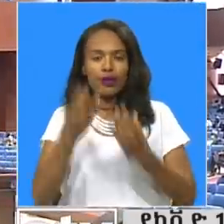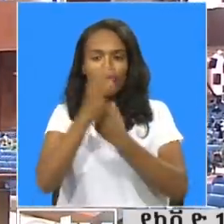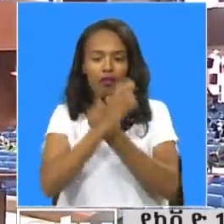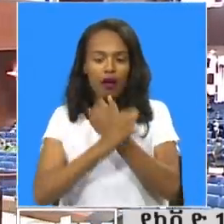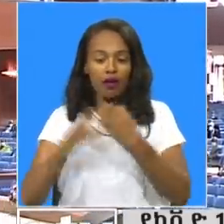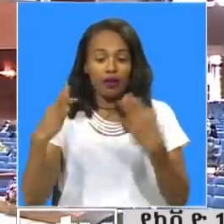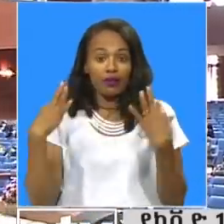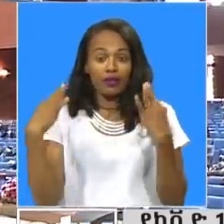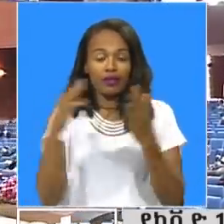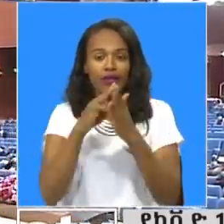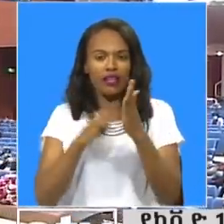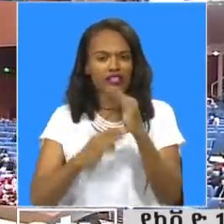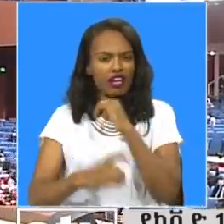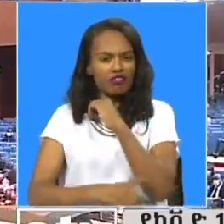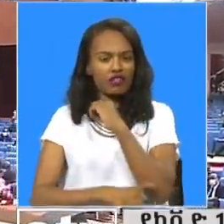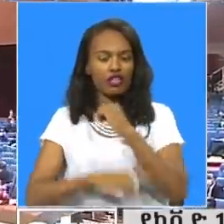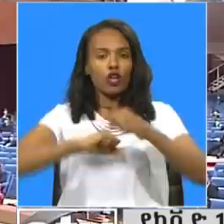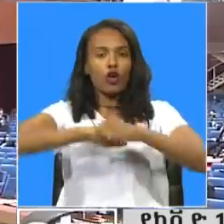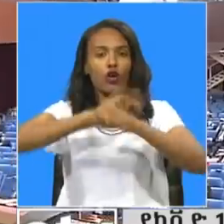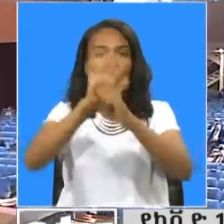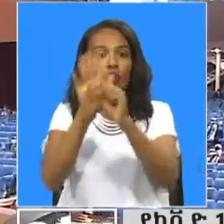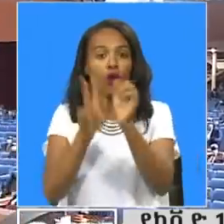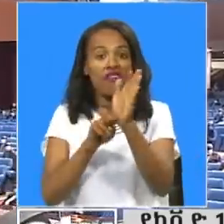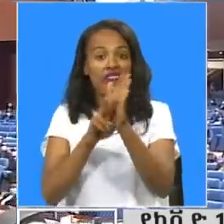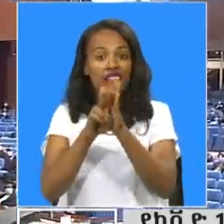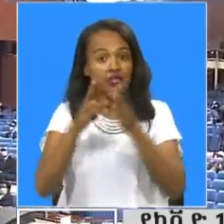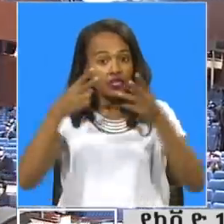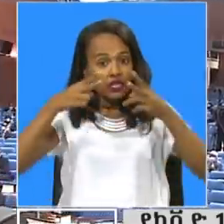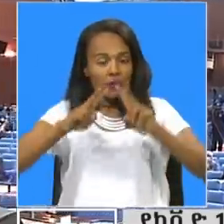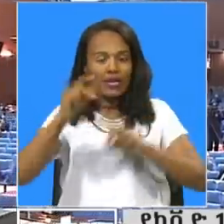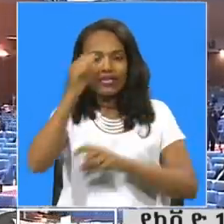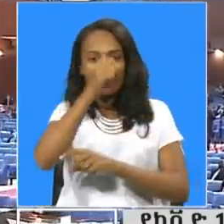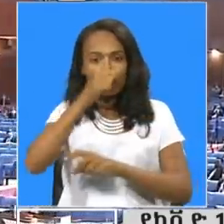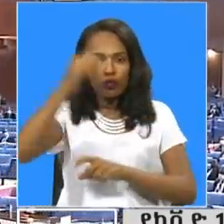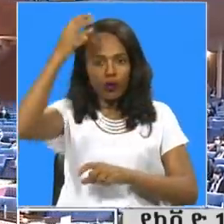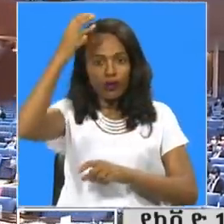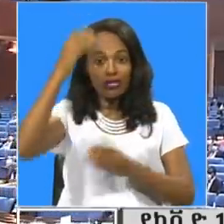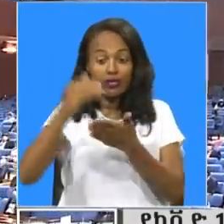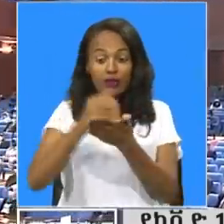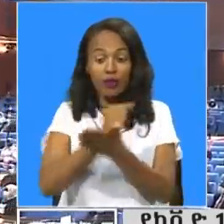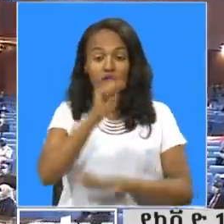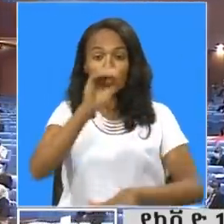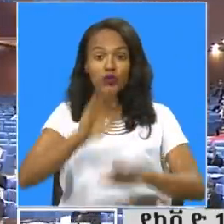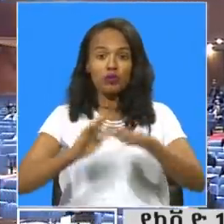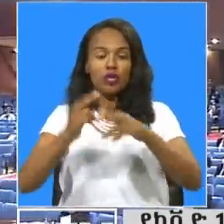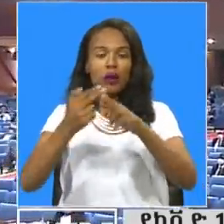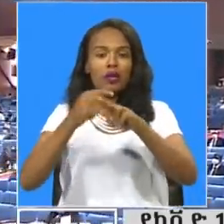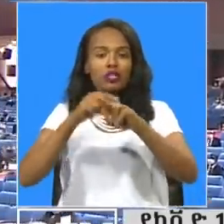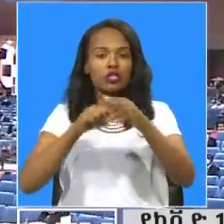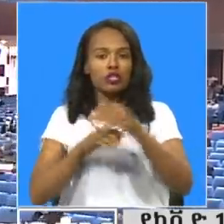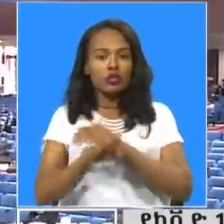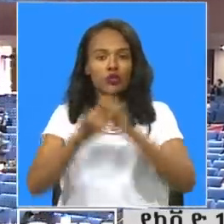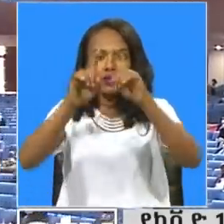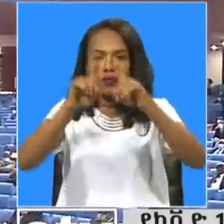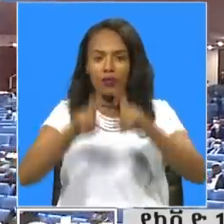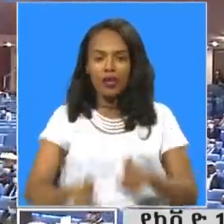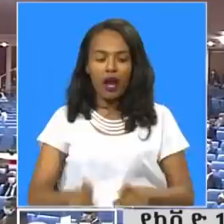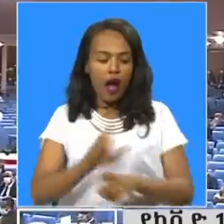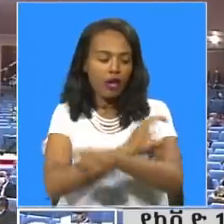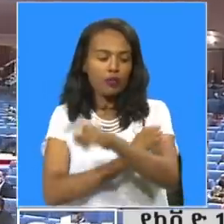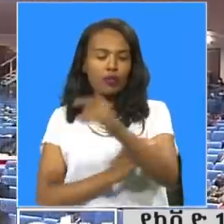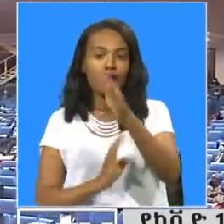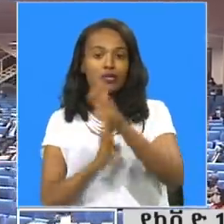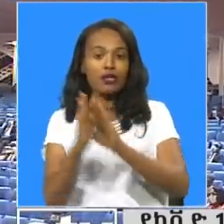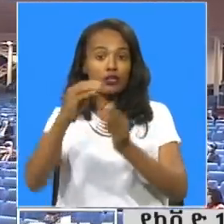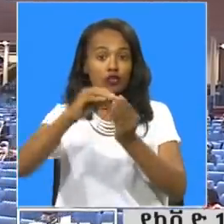ሀገራትን የጤና ስርዓት የፈተነው የኮሮና ቫይረስን በተመለከተ የኢትዮጵያ መንግስት በወሰደው እርምጃ በአጭር ጊዜ ውስጥ የምርመራ አቅሙን ማሳደግን